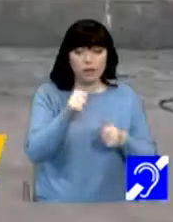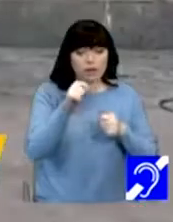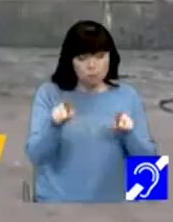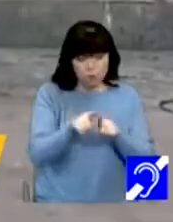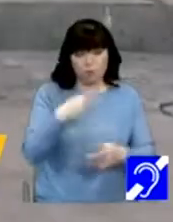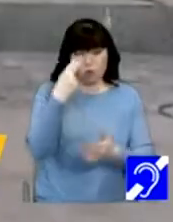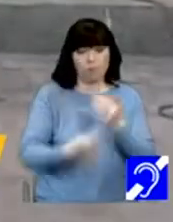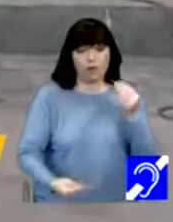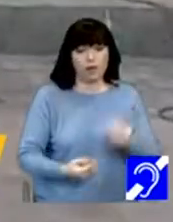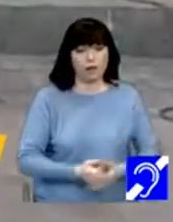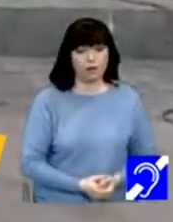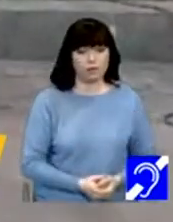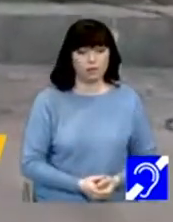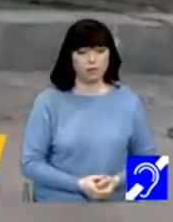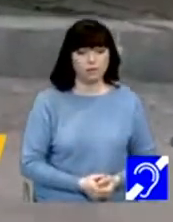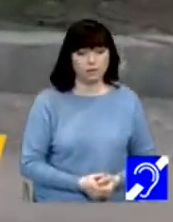проиграете.